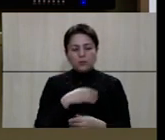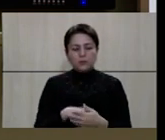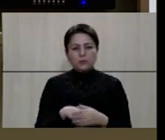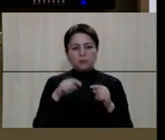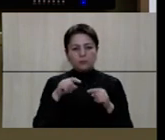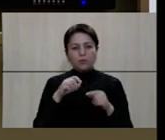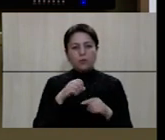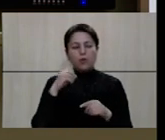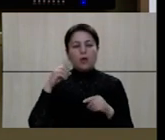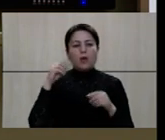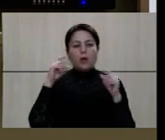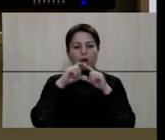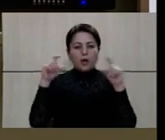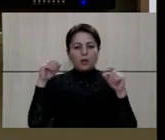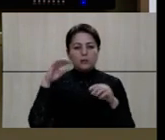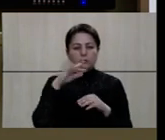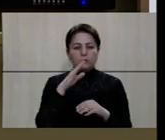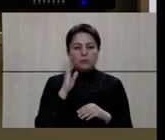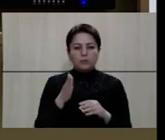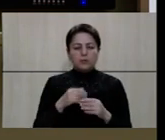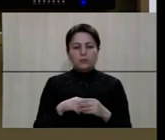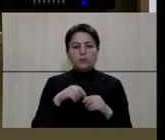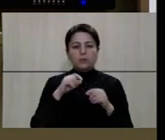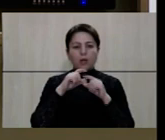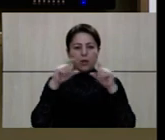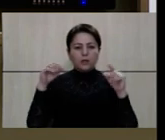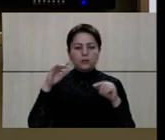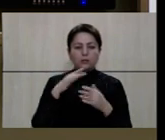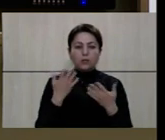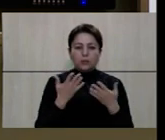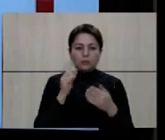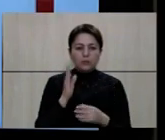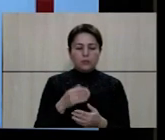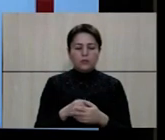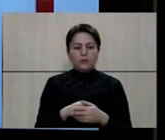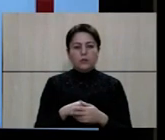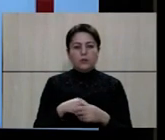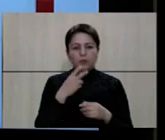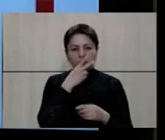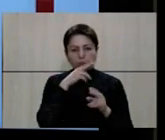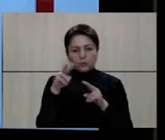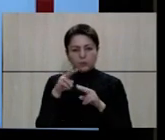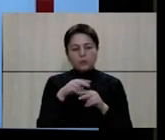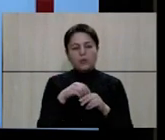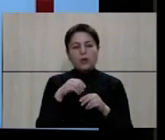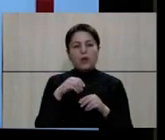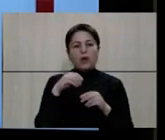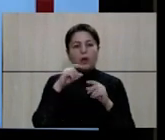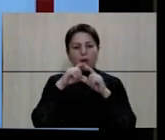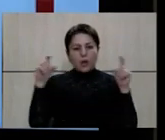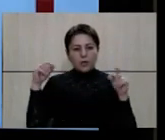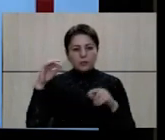Xo'sh, aks sado qanday ro'y beradi? Nima deb o'ylaysiz, aziz o'quvchilar? Demak, kuzatib turilgandek, aks sado